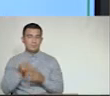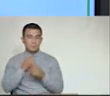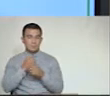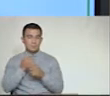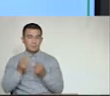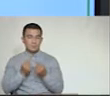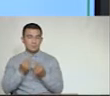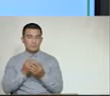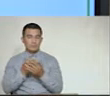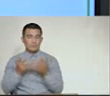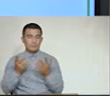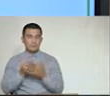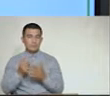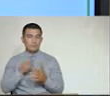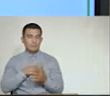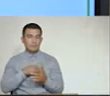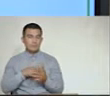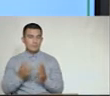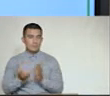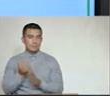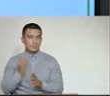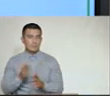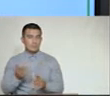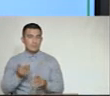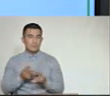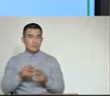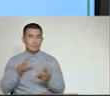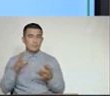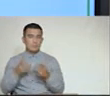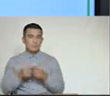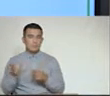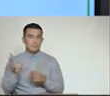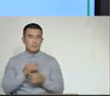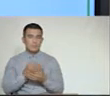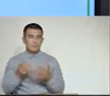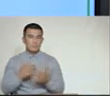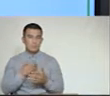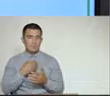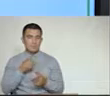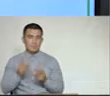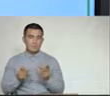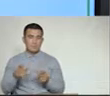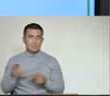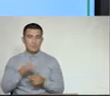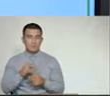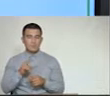mikroskopik hayvonni o'z ichiga oladi. Hamma turlari odam va hayvonlarda